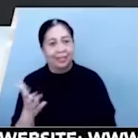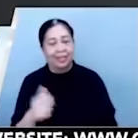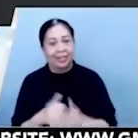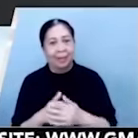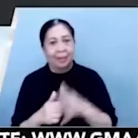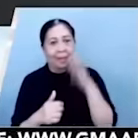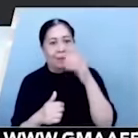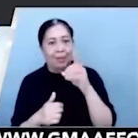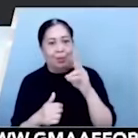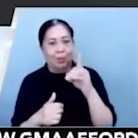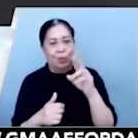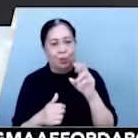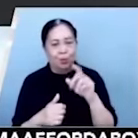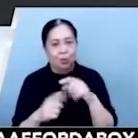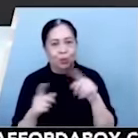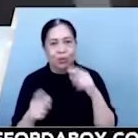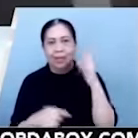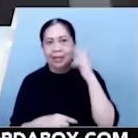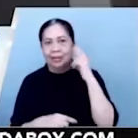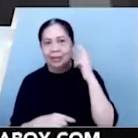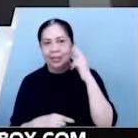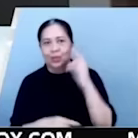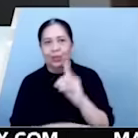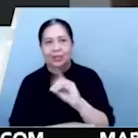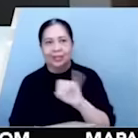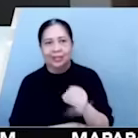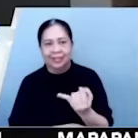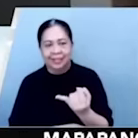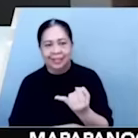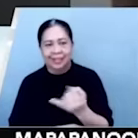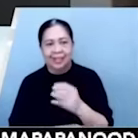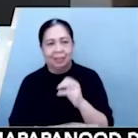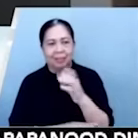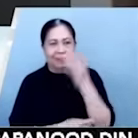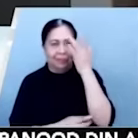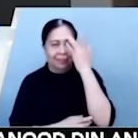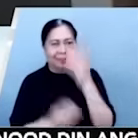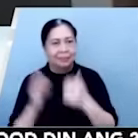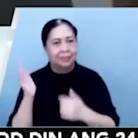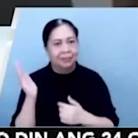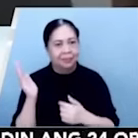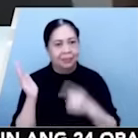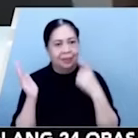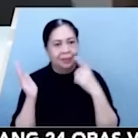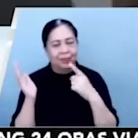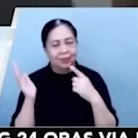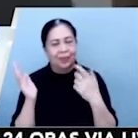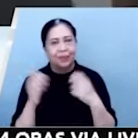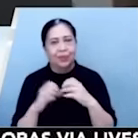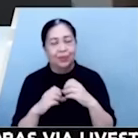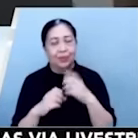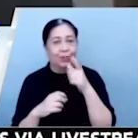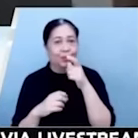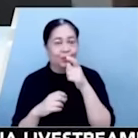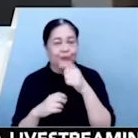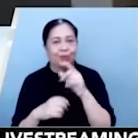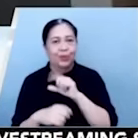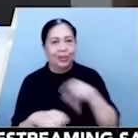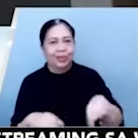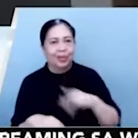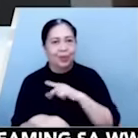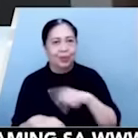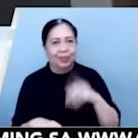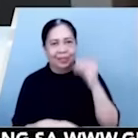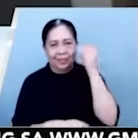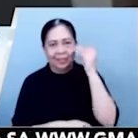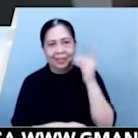Media Excellence in Radio Disc Jockeying at Media Excellence in TV Acting naman para kina Kapuso Primetime King and Queen, Ding Dong Dantes